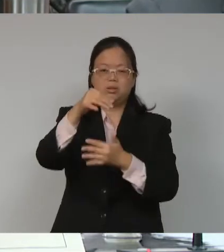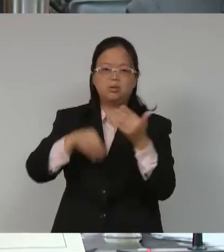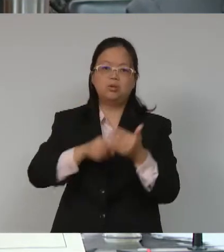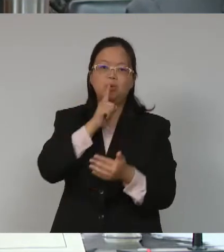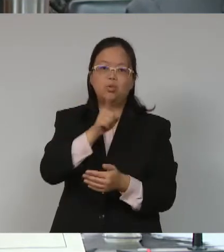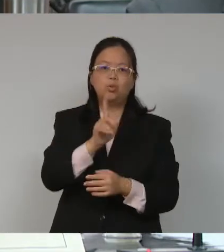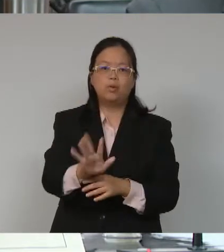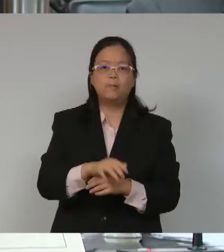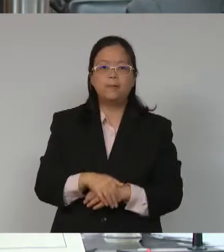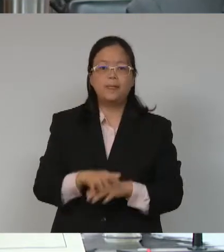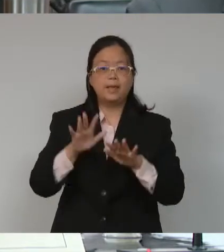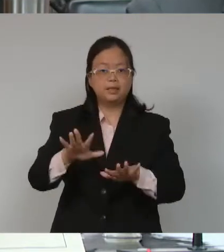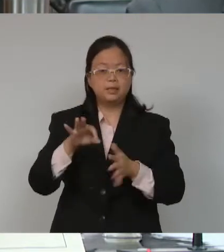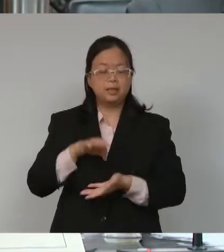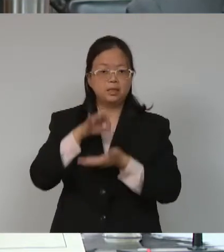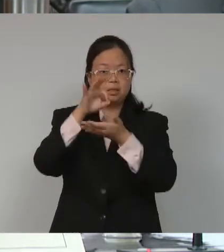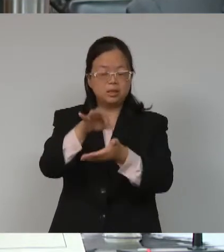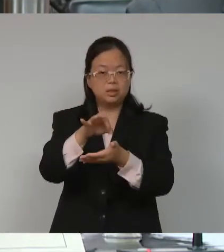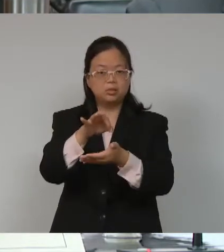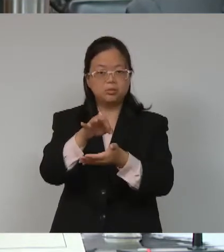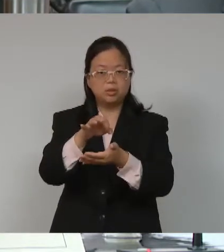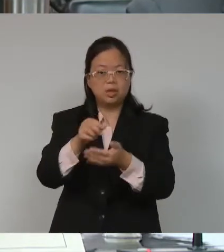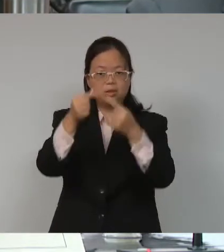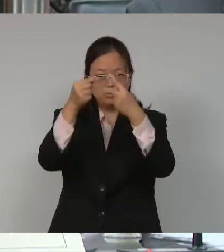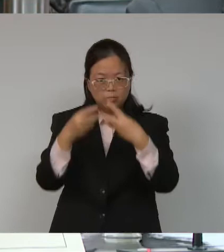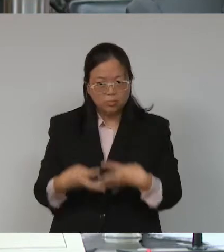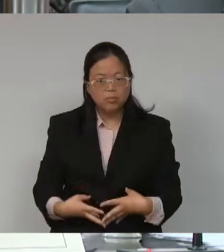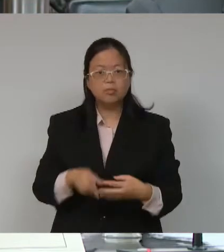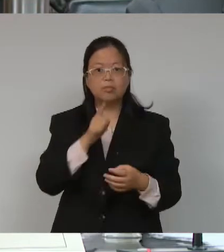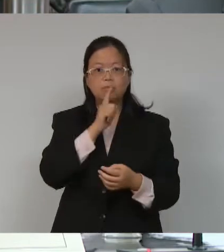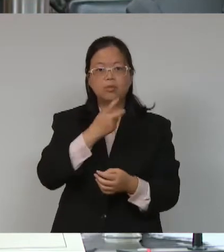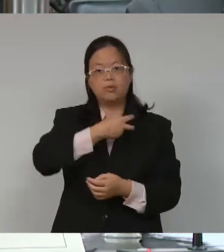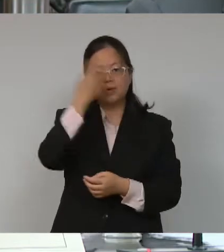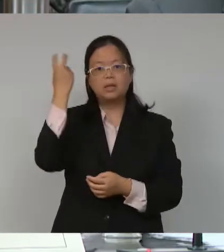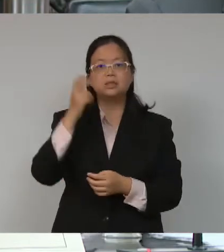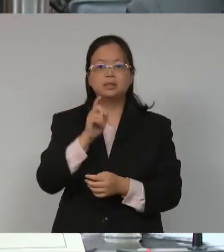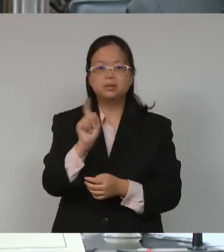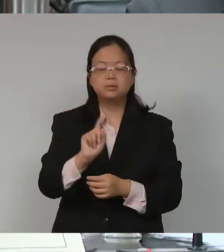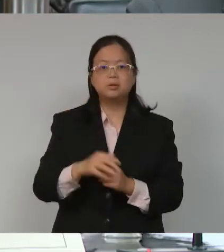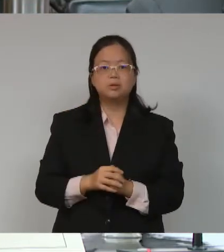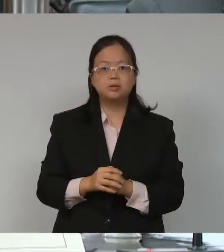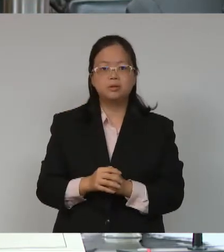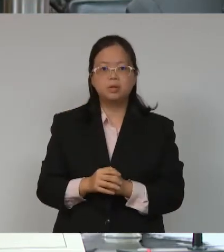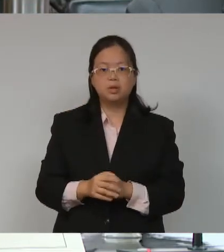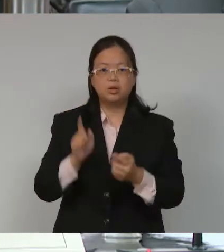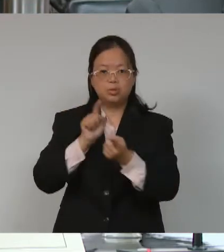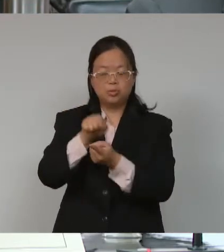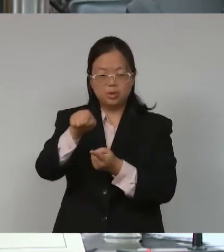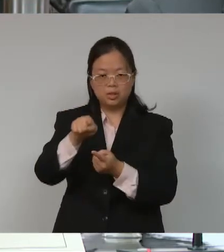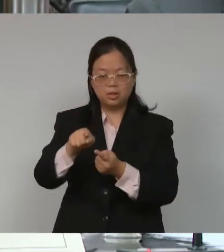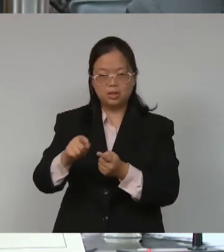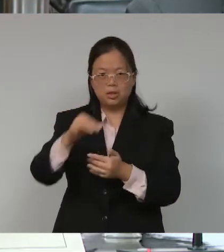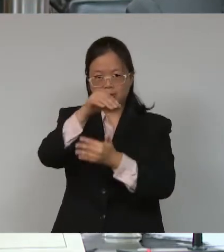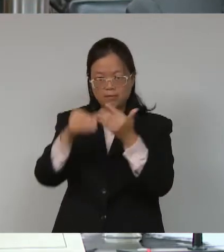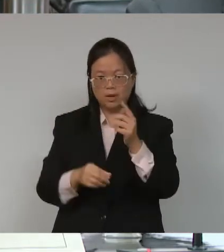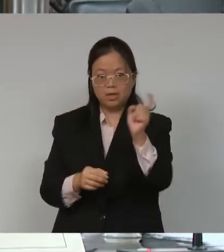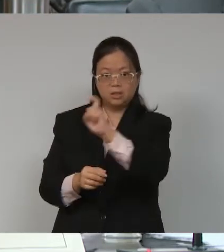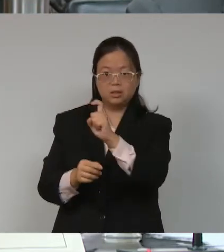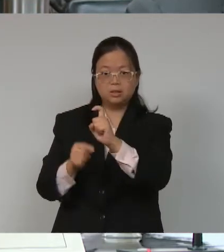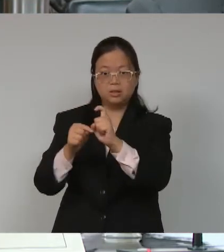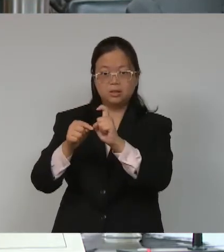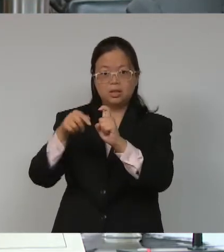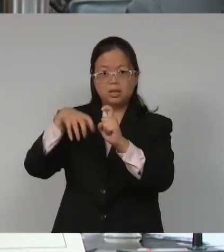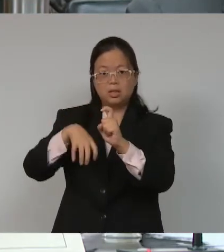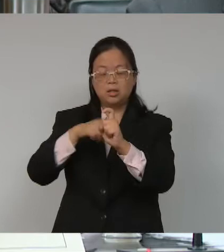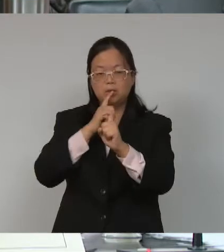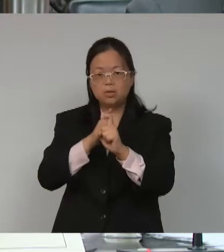天中选会提出来的这个议题里面，其实我们也可以看到很明确的，其实对于第十条原来这个中选会能够把它否